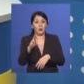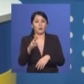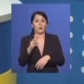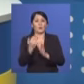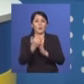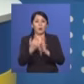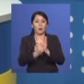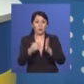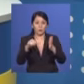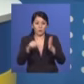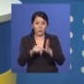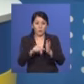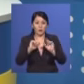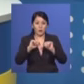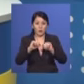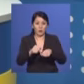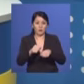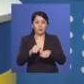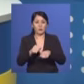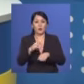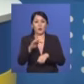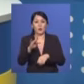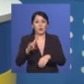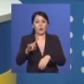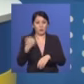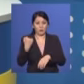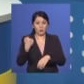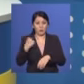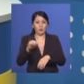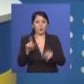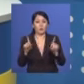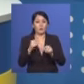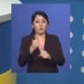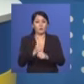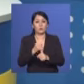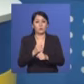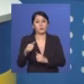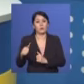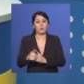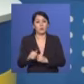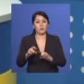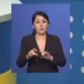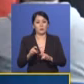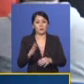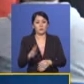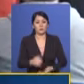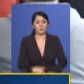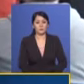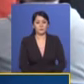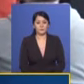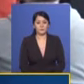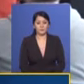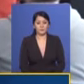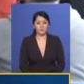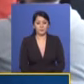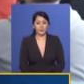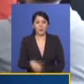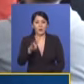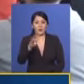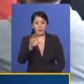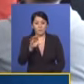бағдарлама қатысушысы бола алады және қайтарымсыз грант жеңімпазы болу үшін не істеу керек? Әріптесім тарқатады. Еңбек